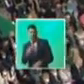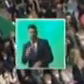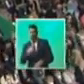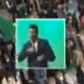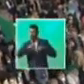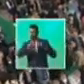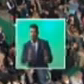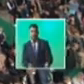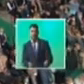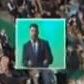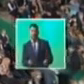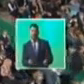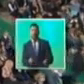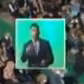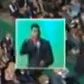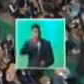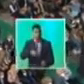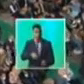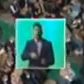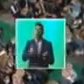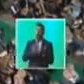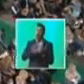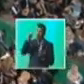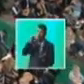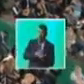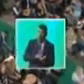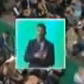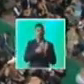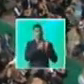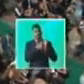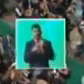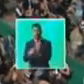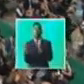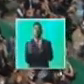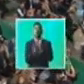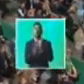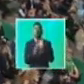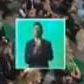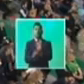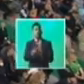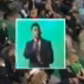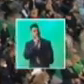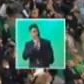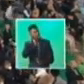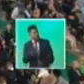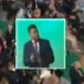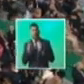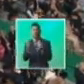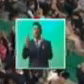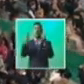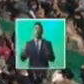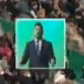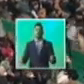στηρίτευσε και ο παραλίγων αρχηγός του κόμματος, ο κύριος Λοβέρδος, ουσιαστικά αφήνει τους πολίτες εκτεθειμένους και ίσως χάσει